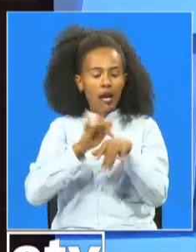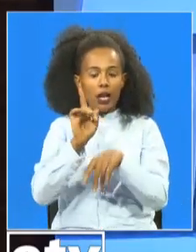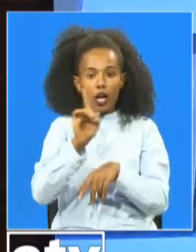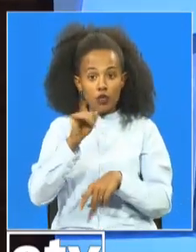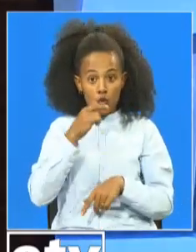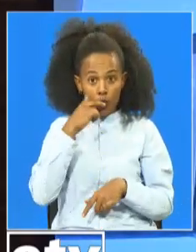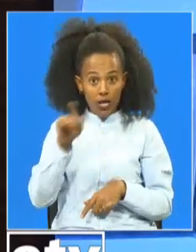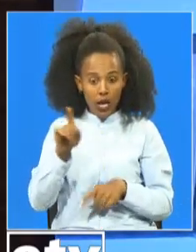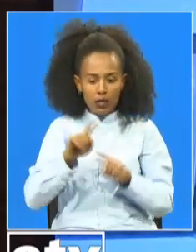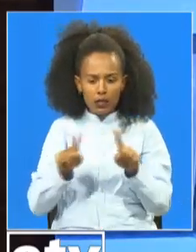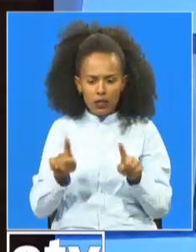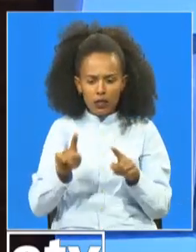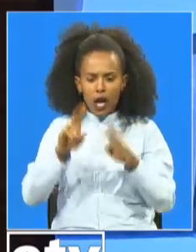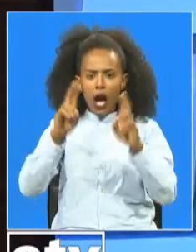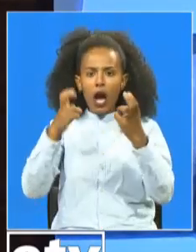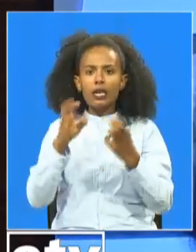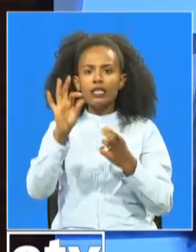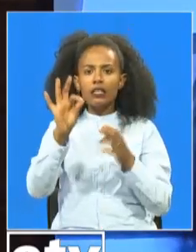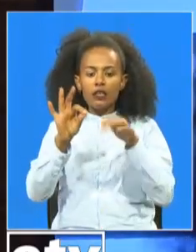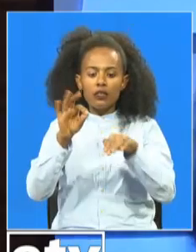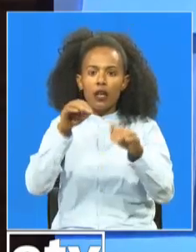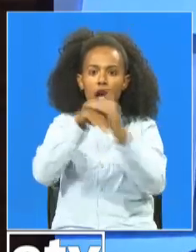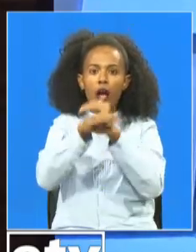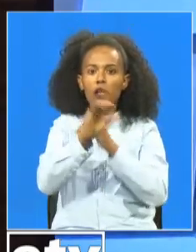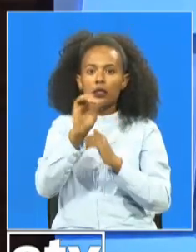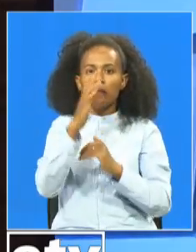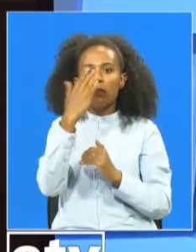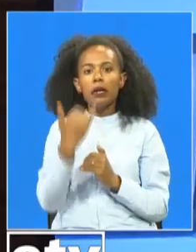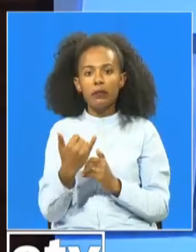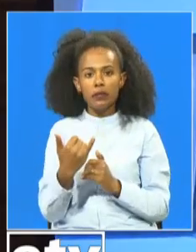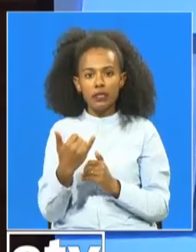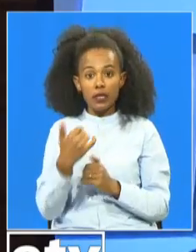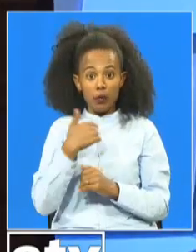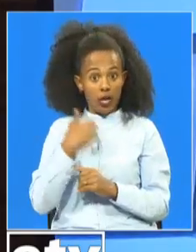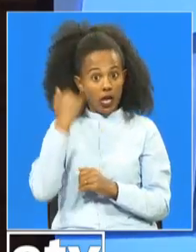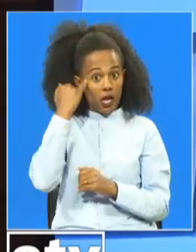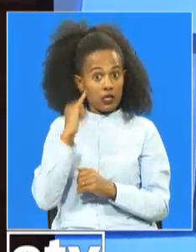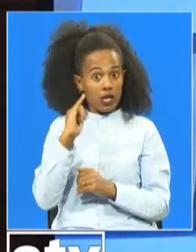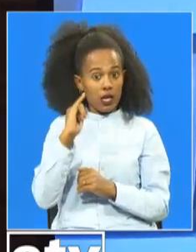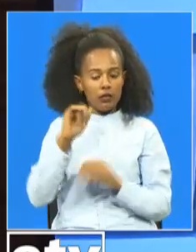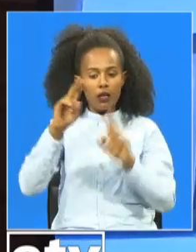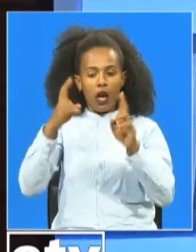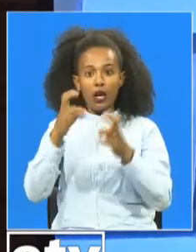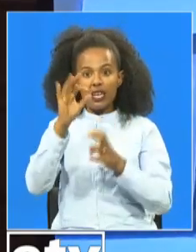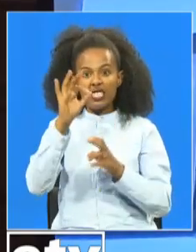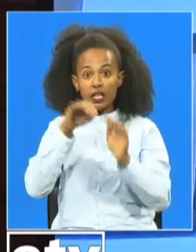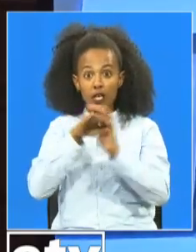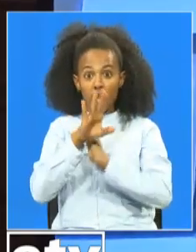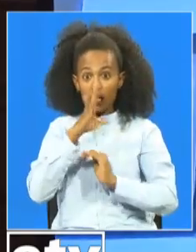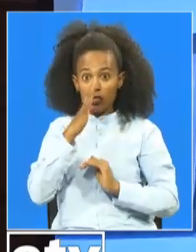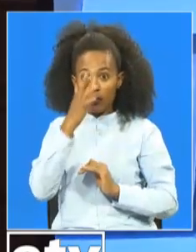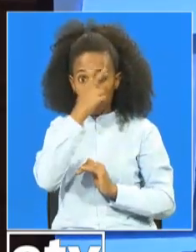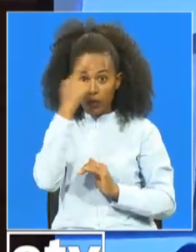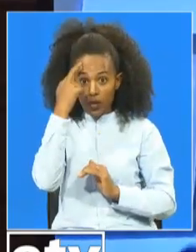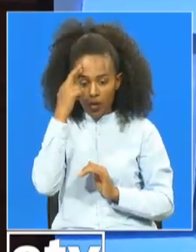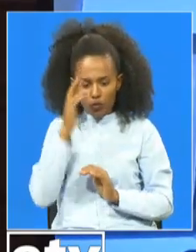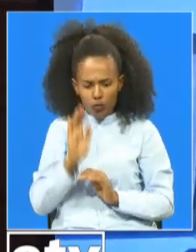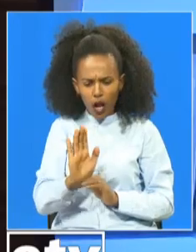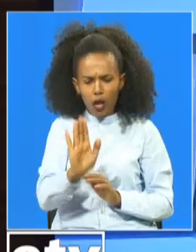አይነካቸውም ይላል። ግን አንቀጽ 9 እዛ ላይ አላስገባውም። ለምን? በእኔ አስተያየት አንቀጽ 9 አላስገባው ምክንያቱም